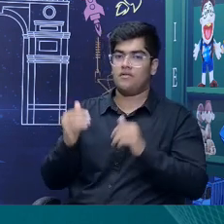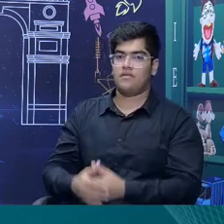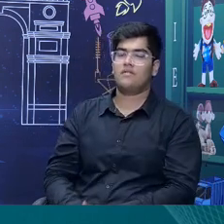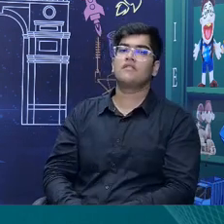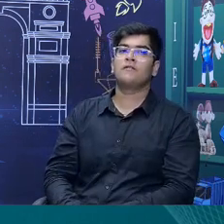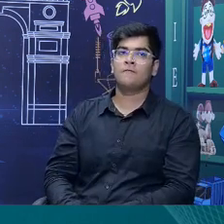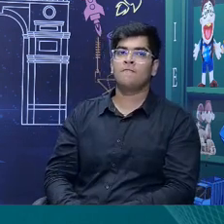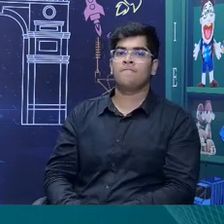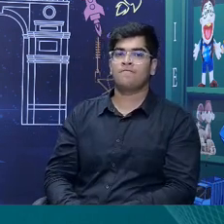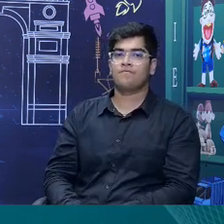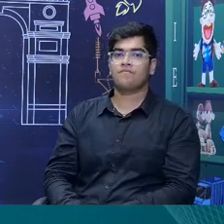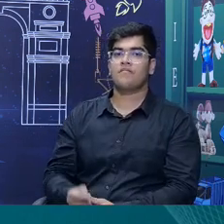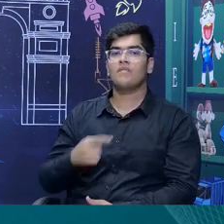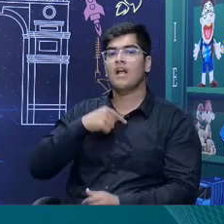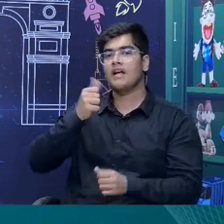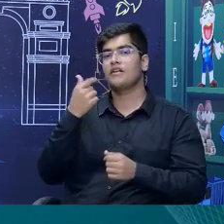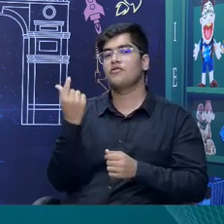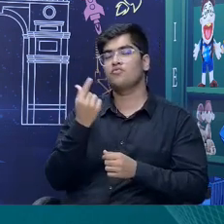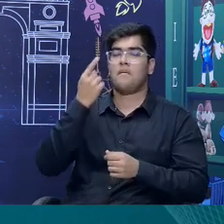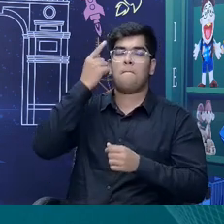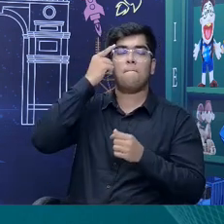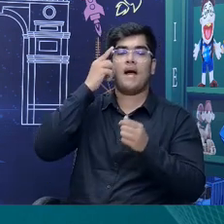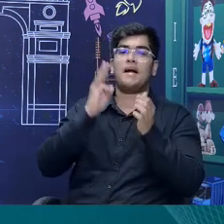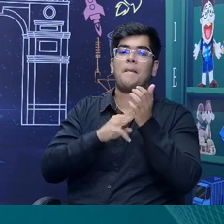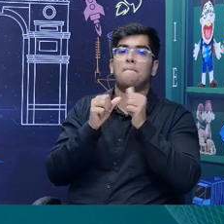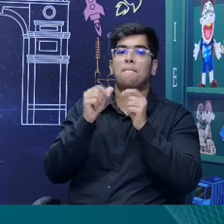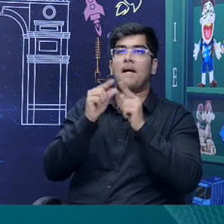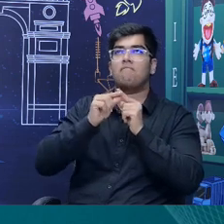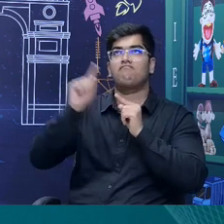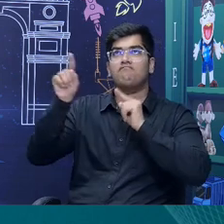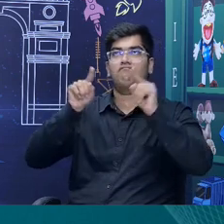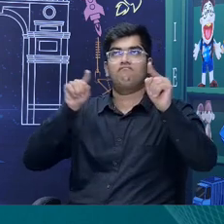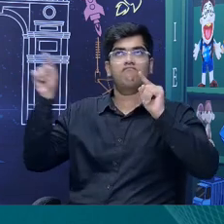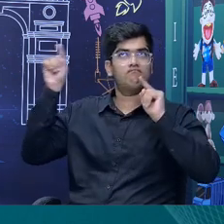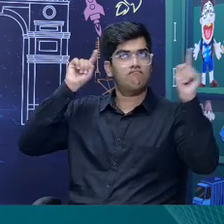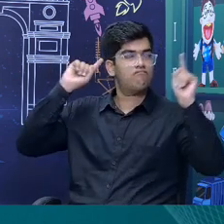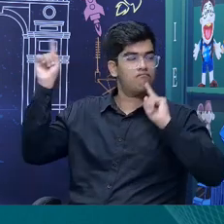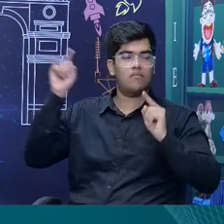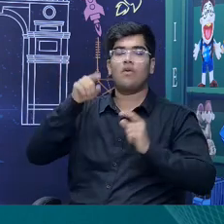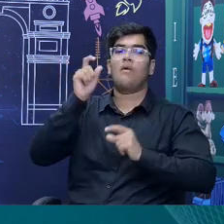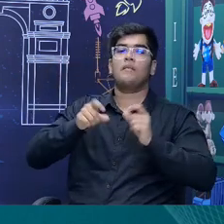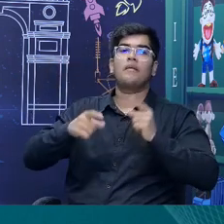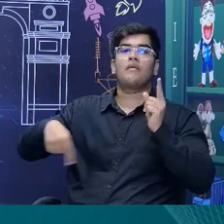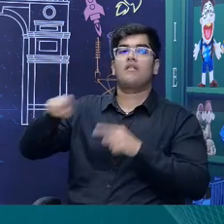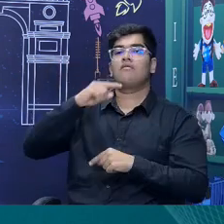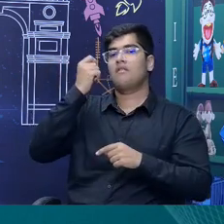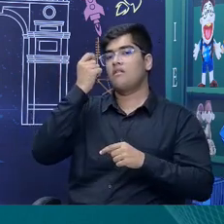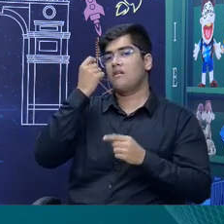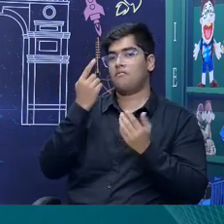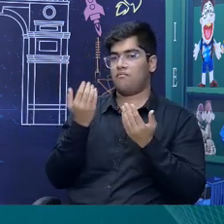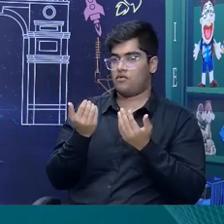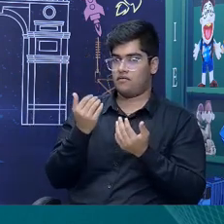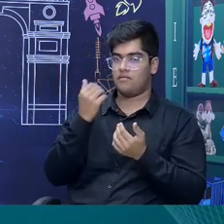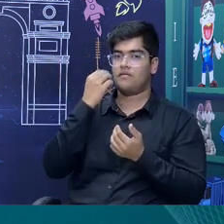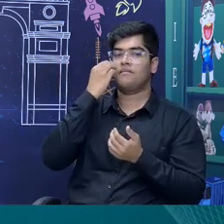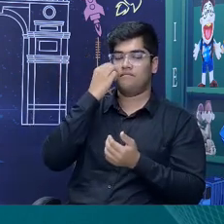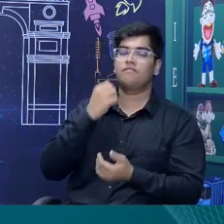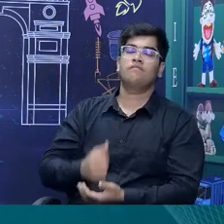पढ़ाऊंगी सो आई कैन उसे मन मैप्स क्योंकि एक्सप्लेन डी टर्म्स डेट आर बीइंग यूज्ड और उनका मतलब क्या होता है